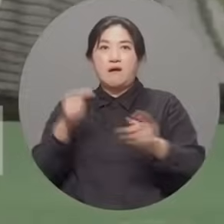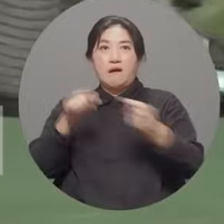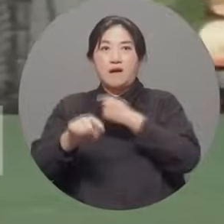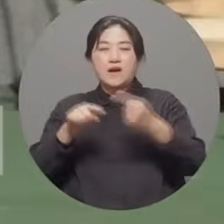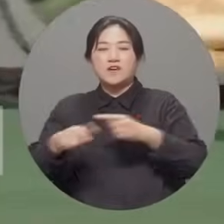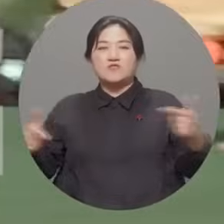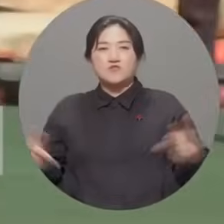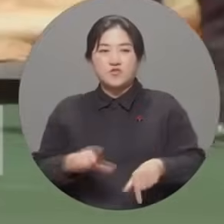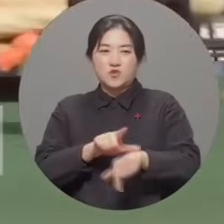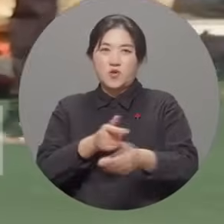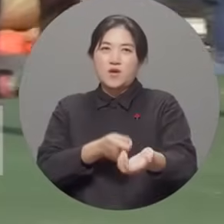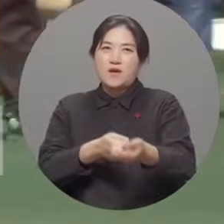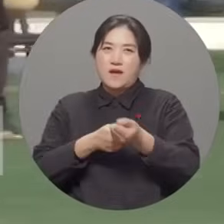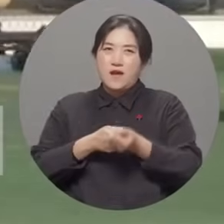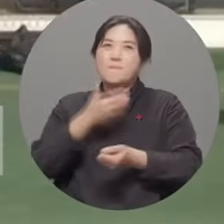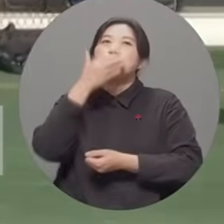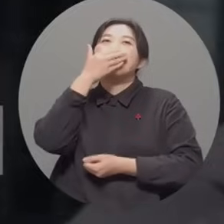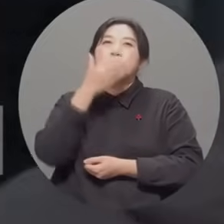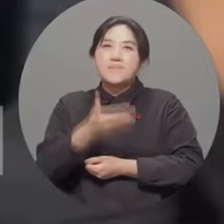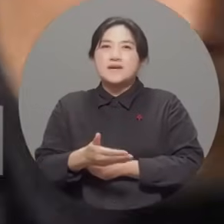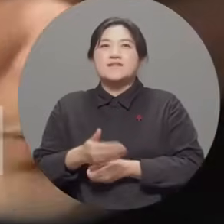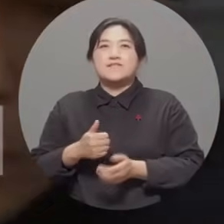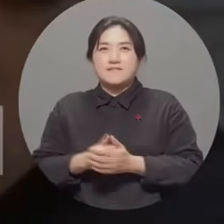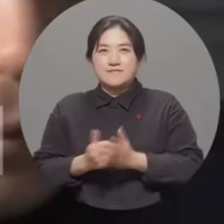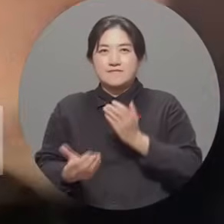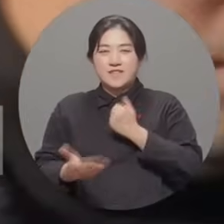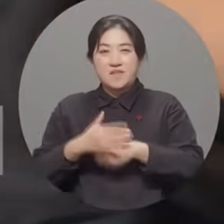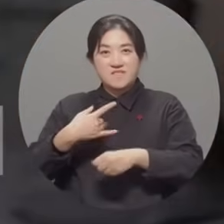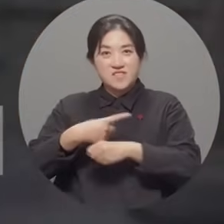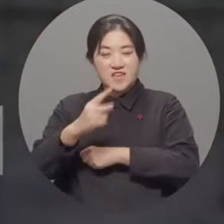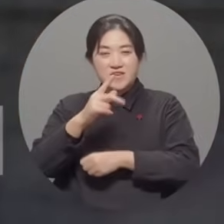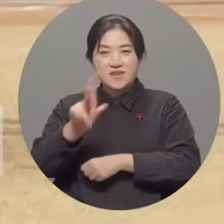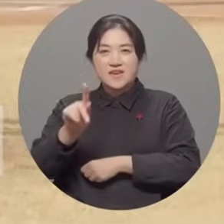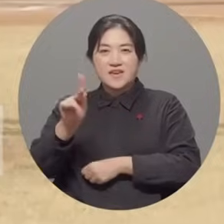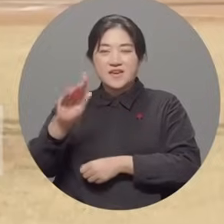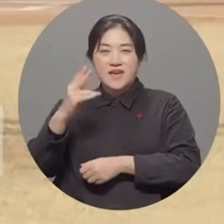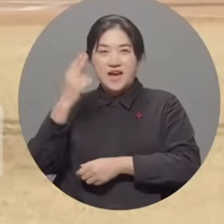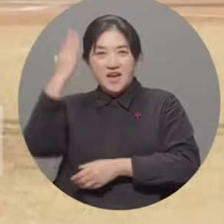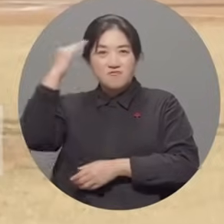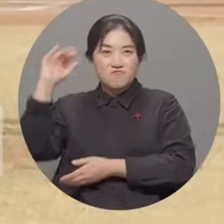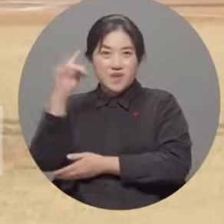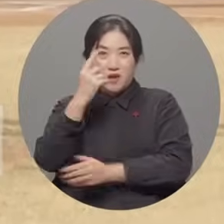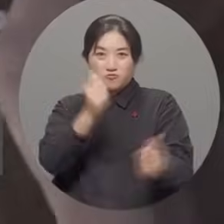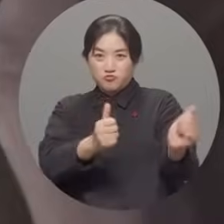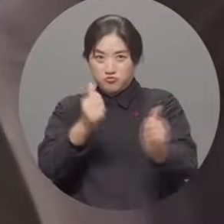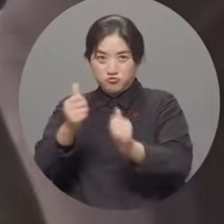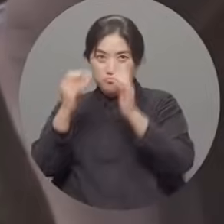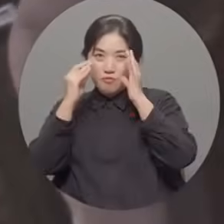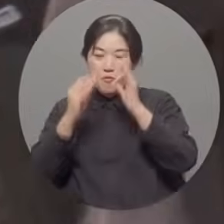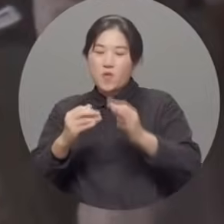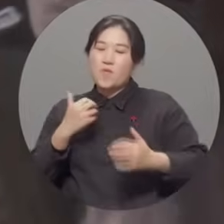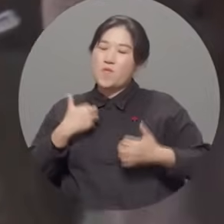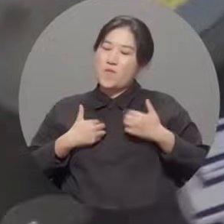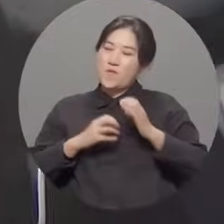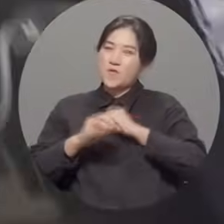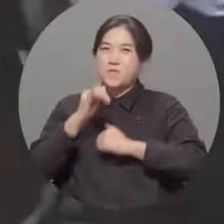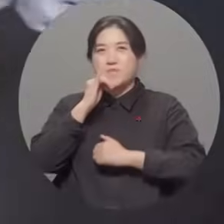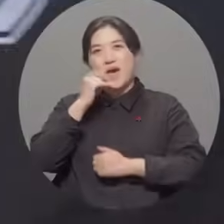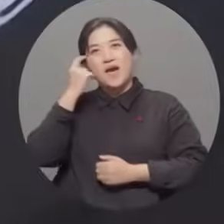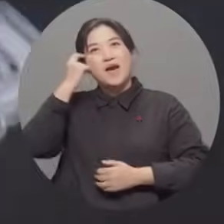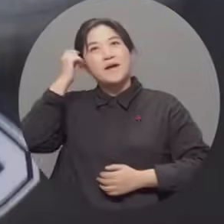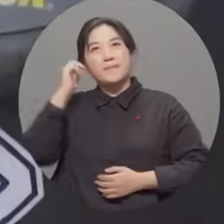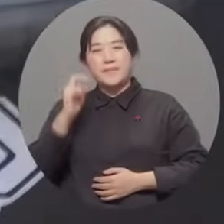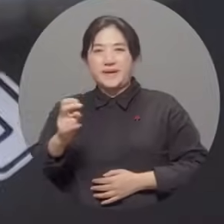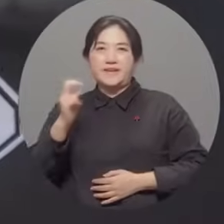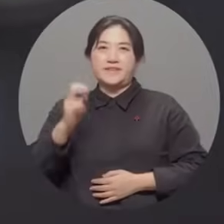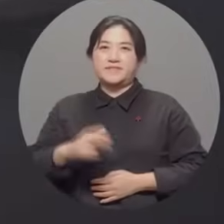경기 시간도 대폭 줄어들 것으로 전망돼 내년 KBO 리그를 보는 재미는 더욱 커질 것으로 기대됩니다.